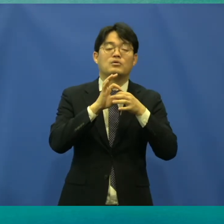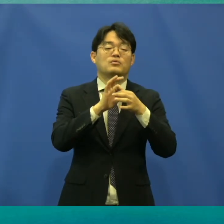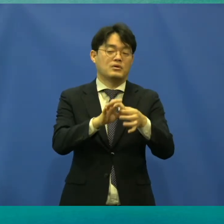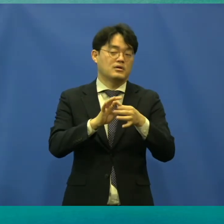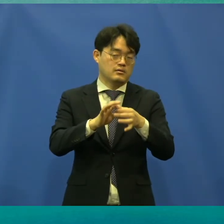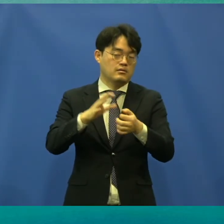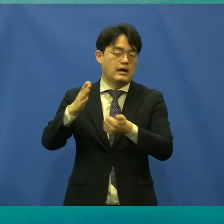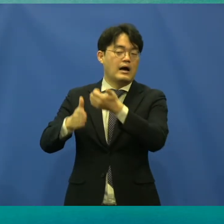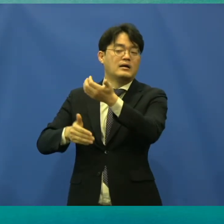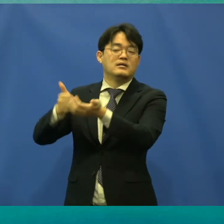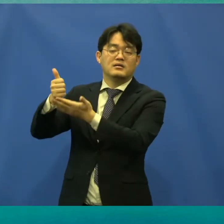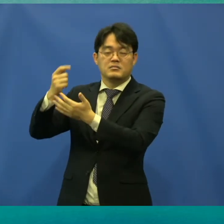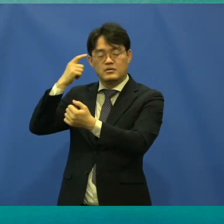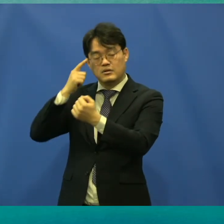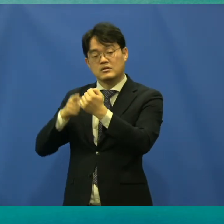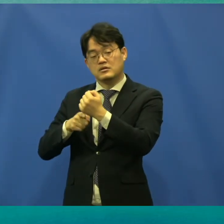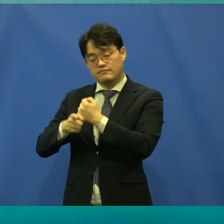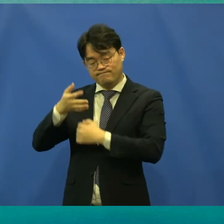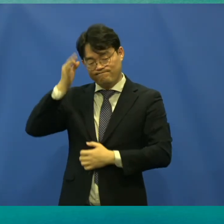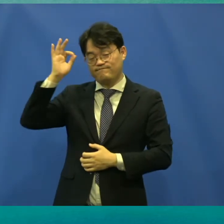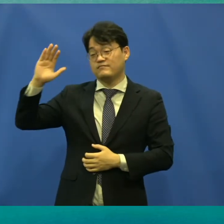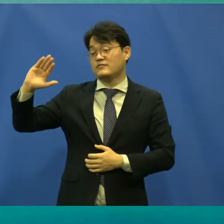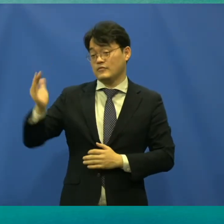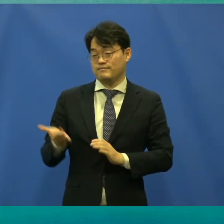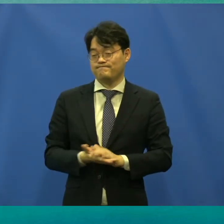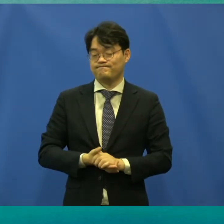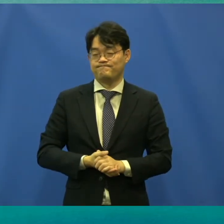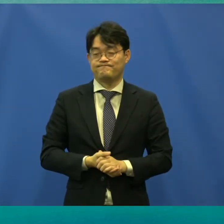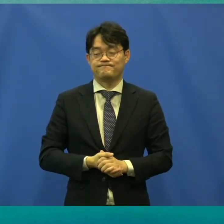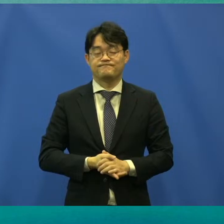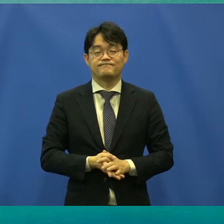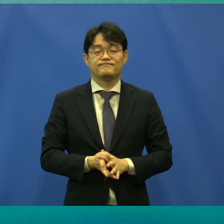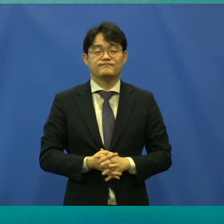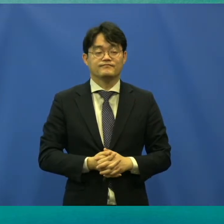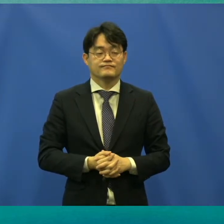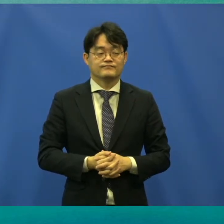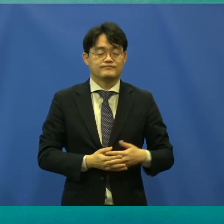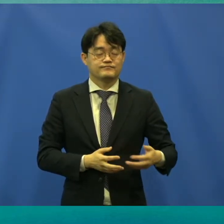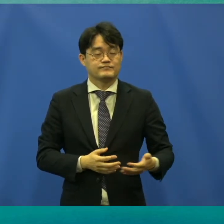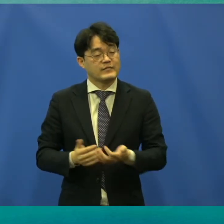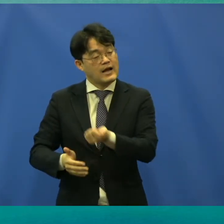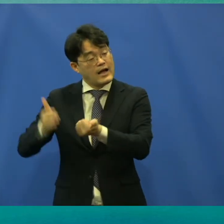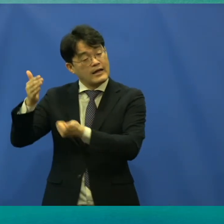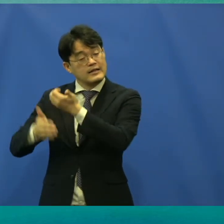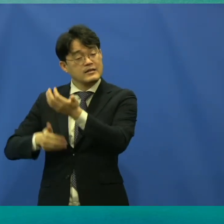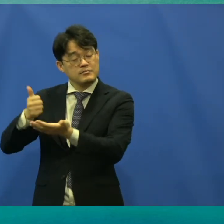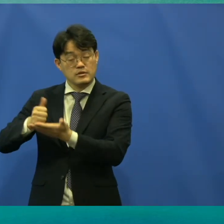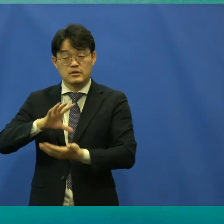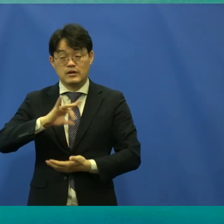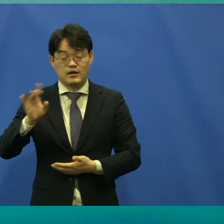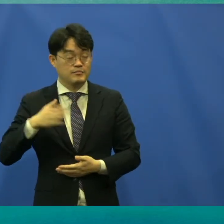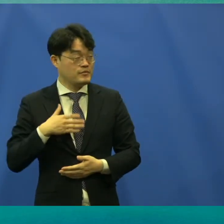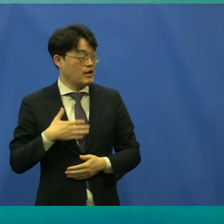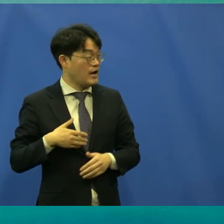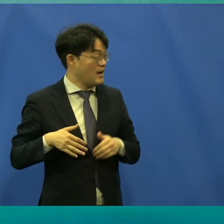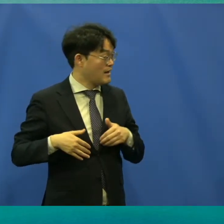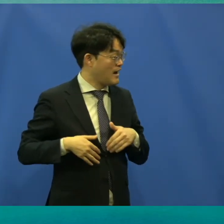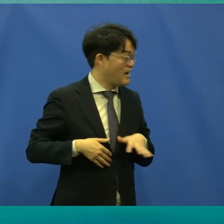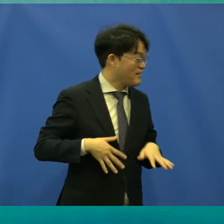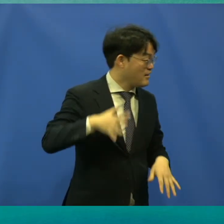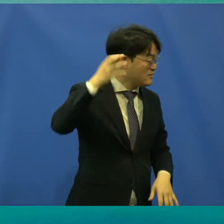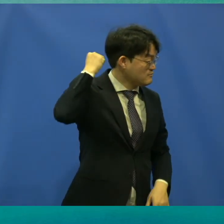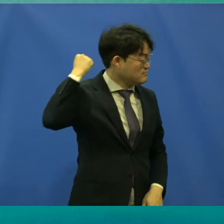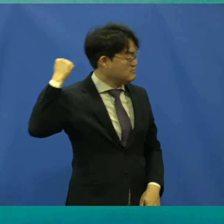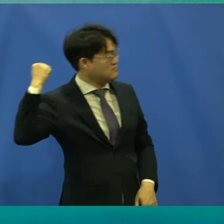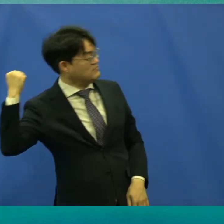위험한 다시서 행위 바로 거기입니다. 하나님이 종종 우리가 가는 길을 막으시는 이유가 있습니다.